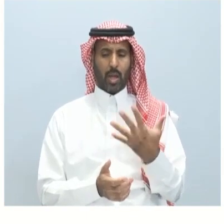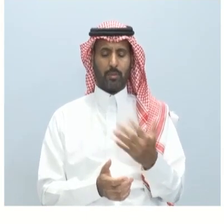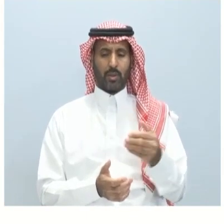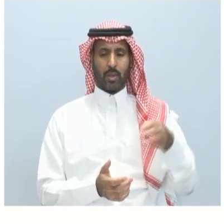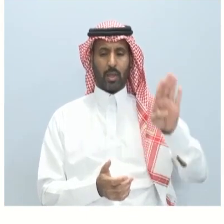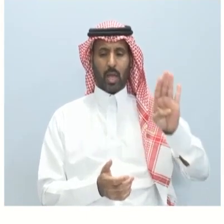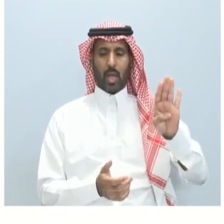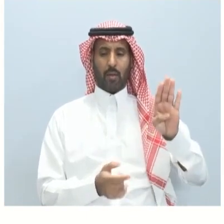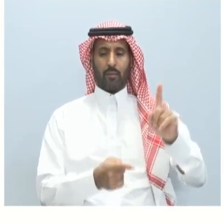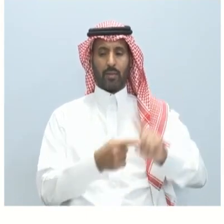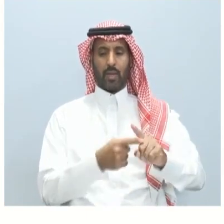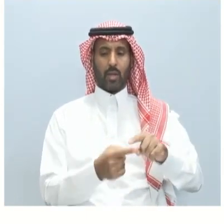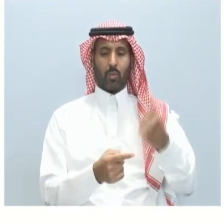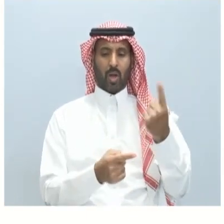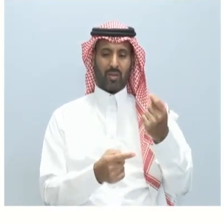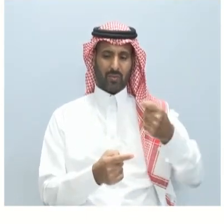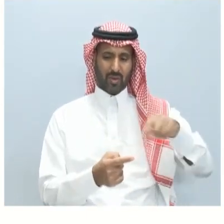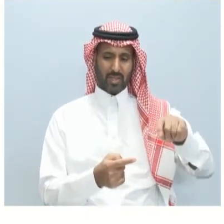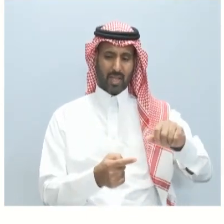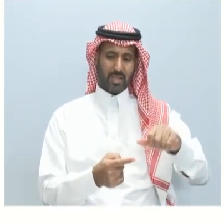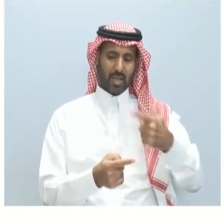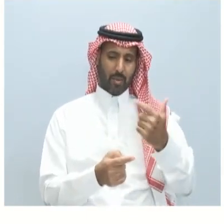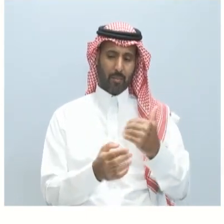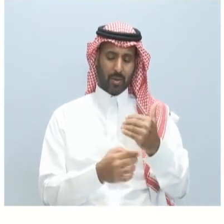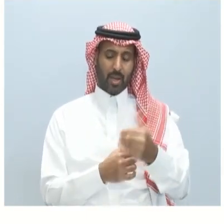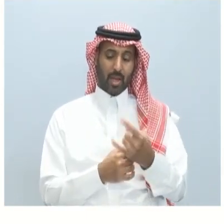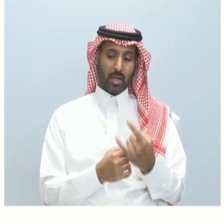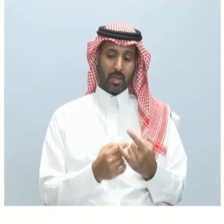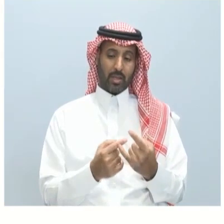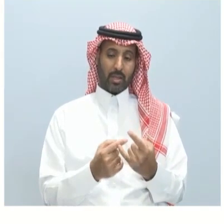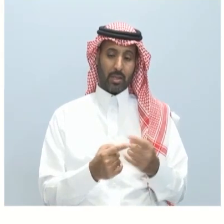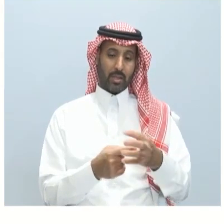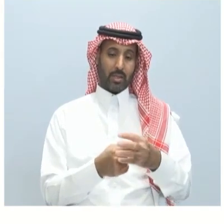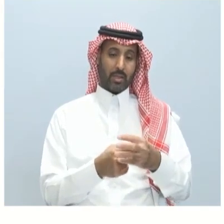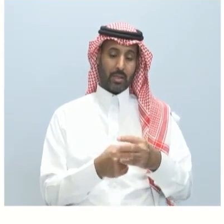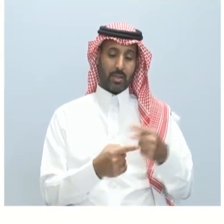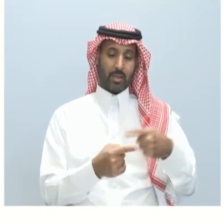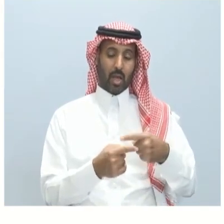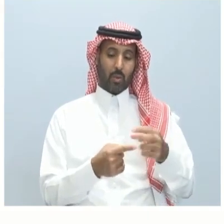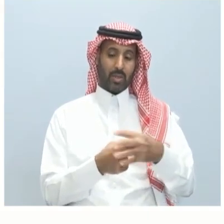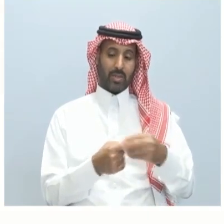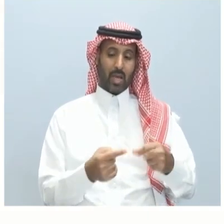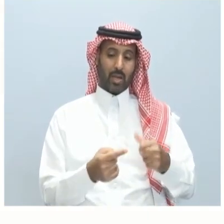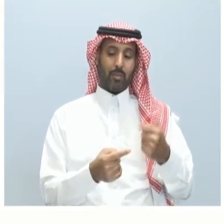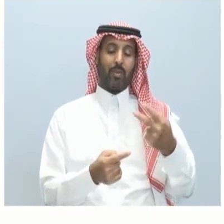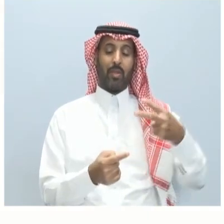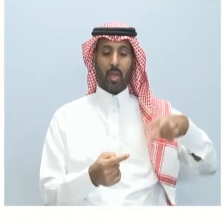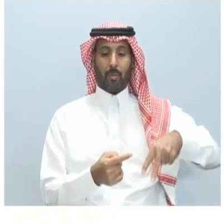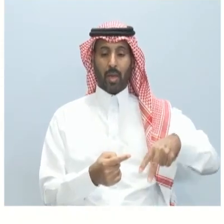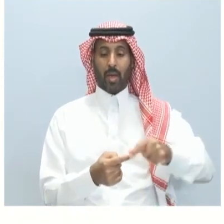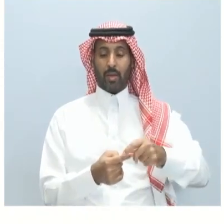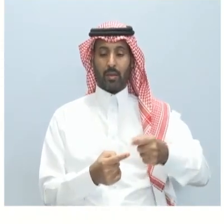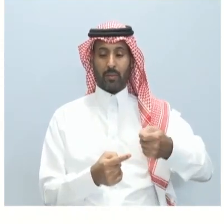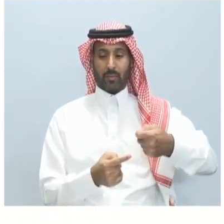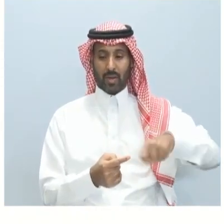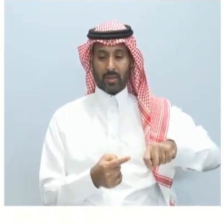مضافا اليها 1.7 من تساوي سالب 9.8 من هذه المعادله